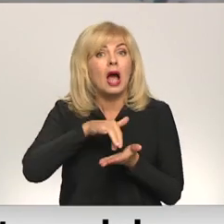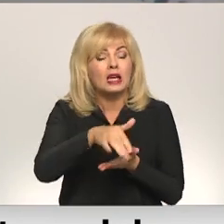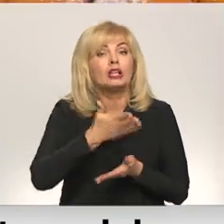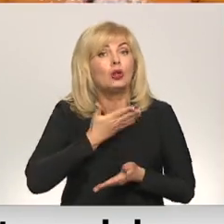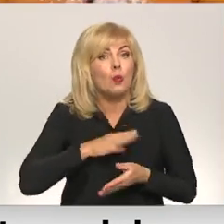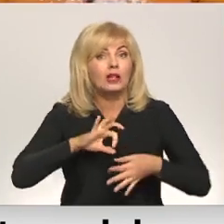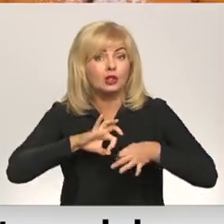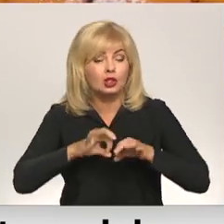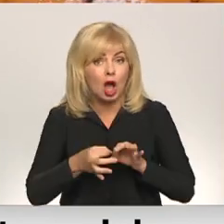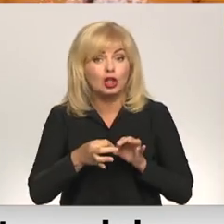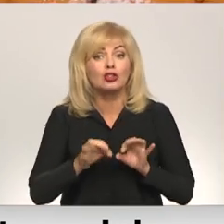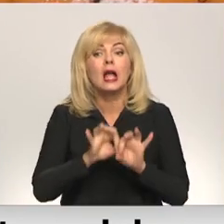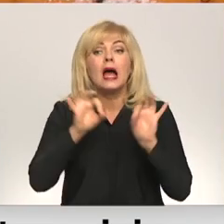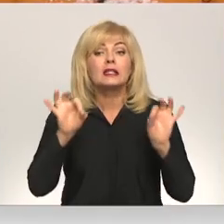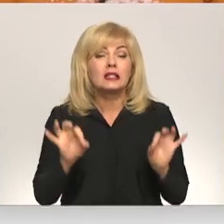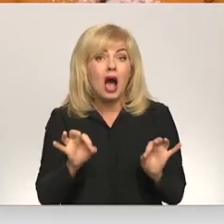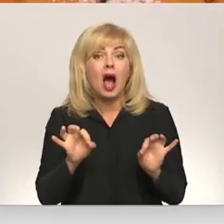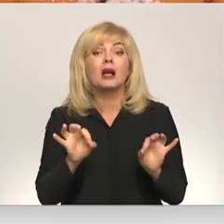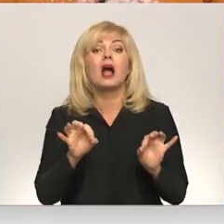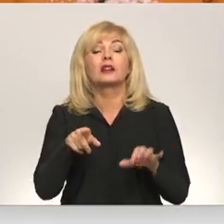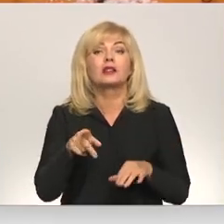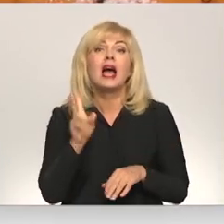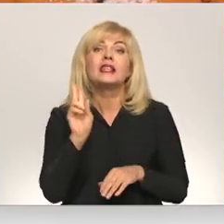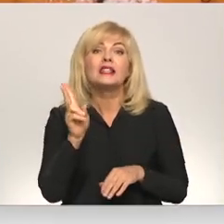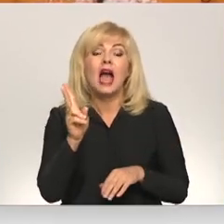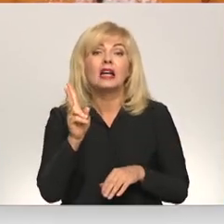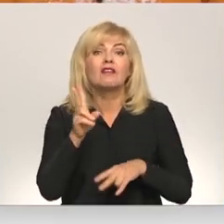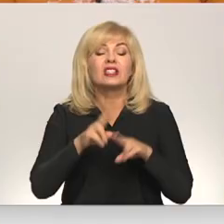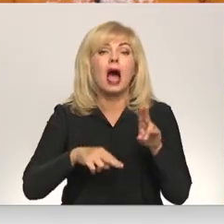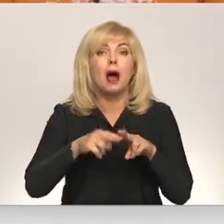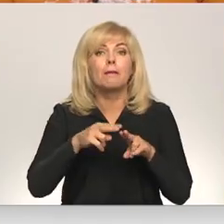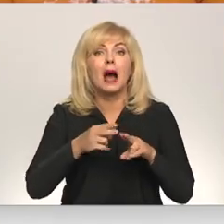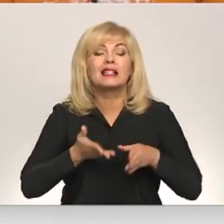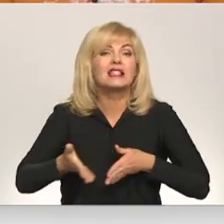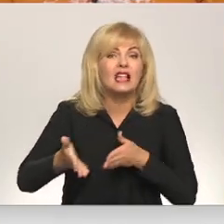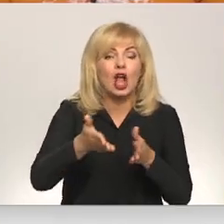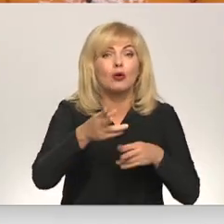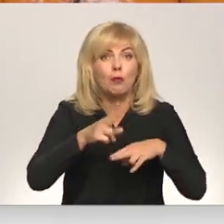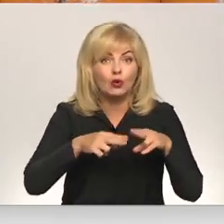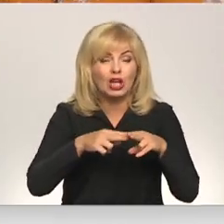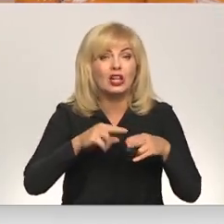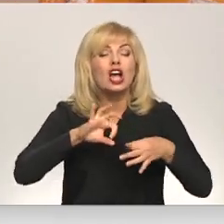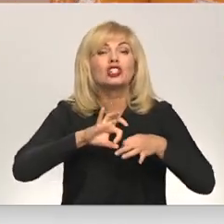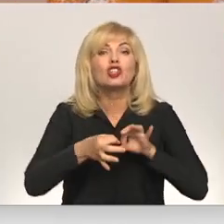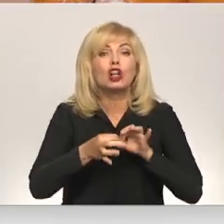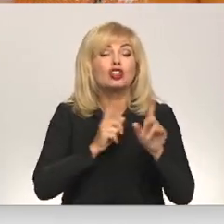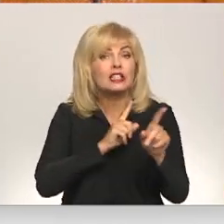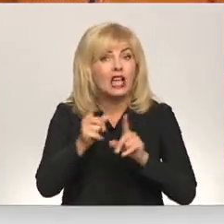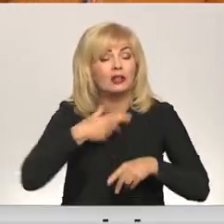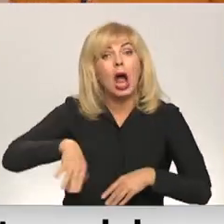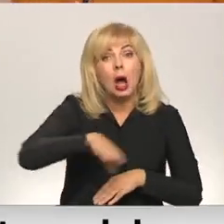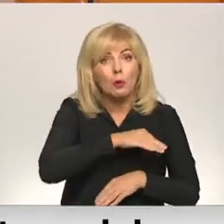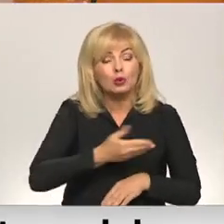sarežģīta. Sākās Ķekavas apvedceļa būvniecība, kas sarežģīs visu satiksmi. Un tas nozīmē, ka mums